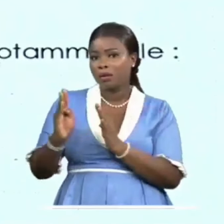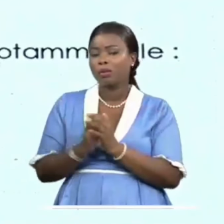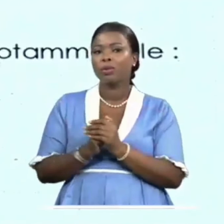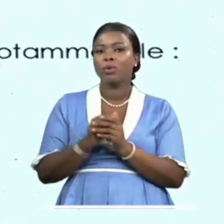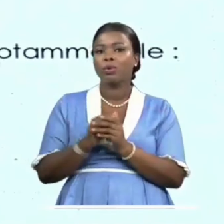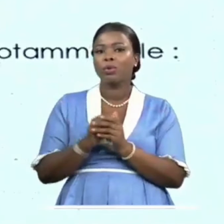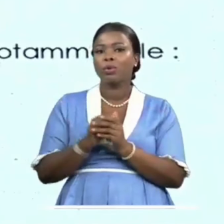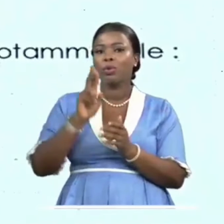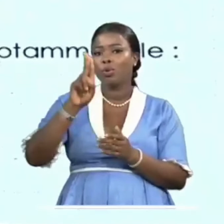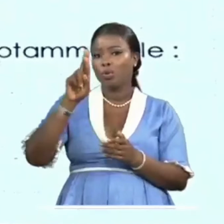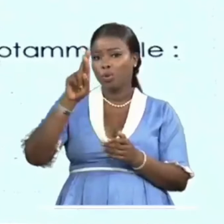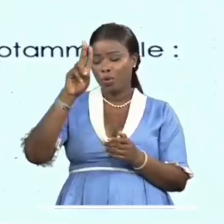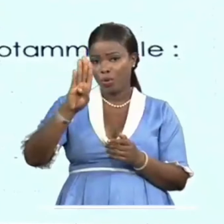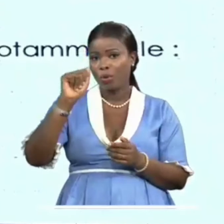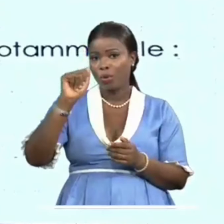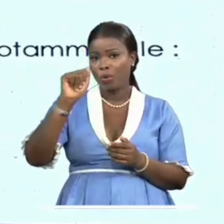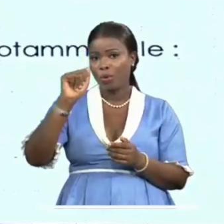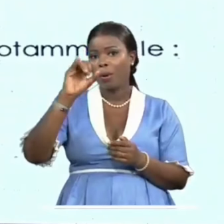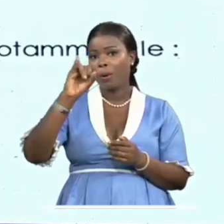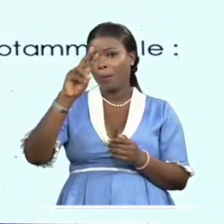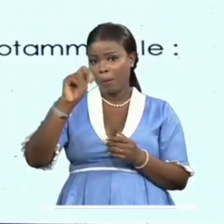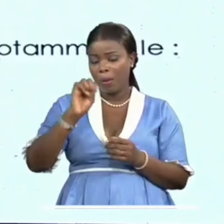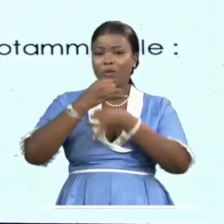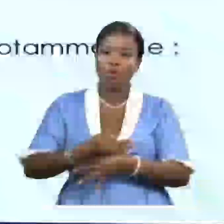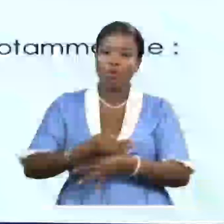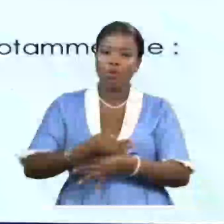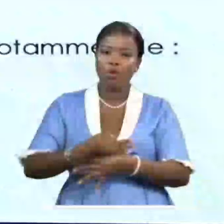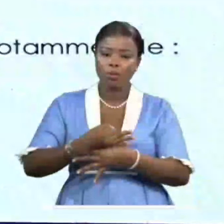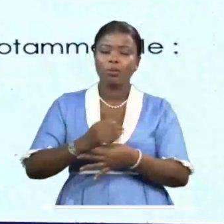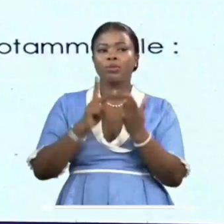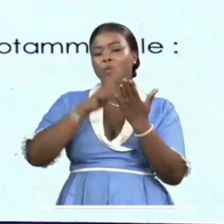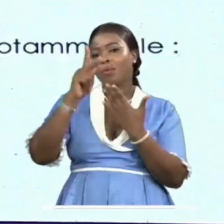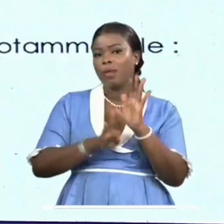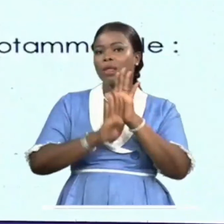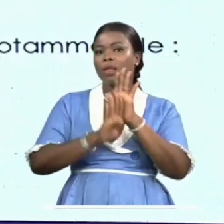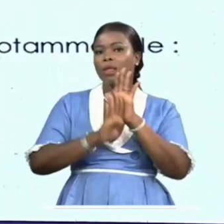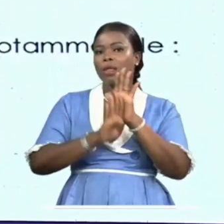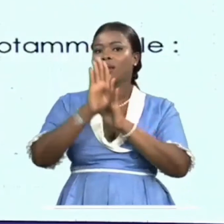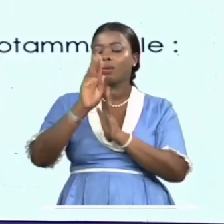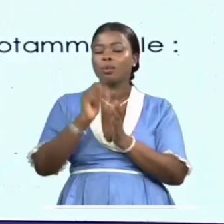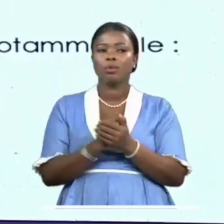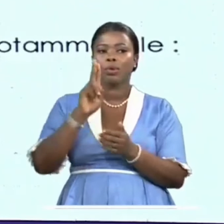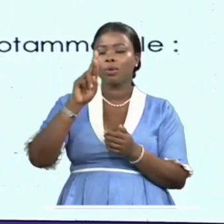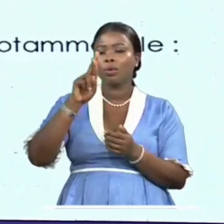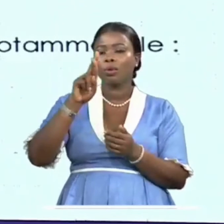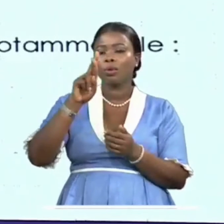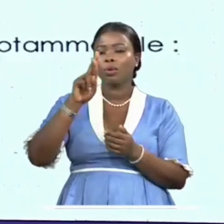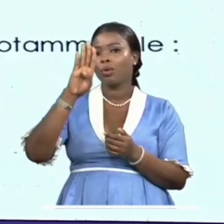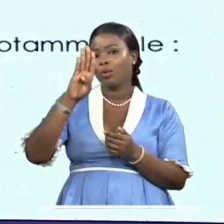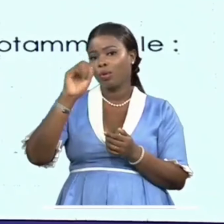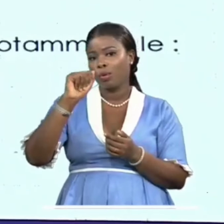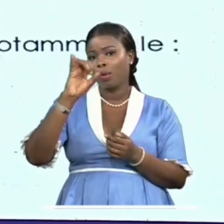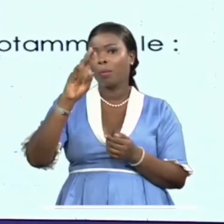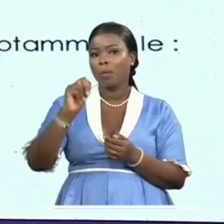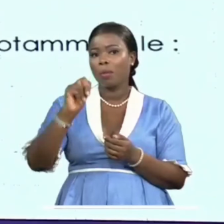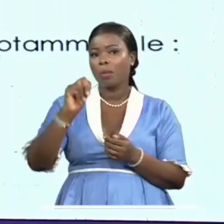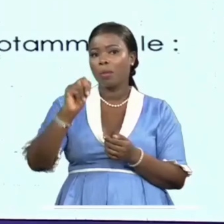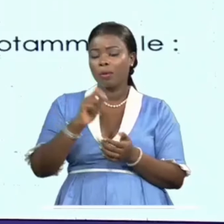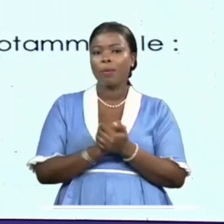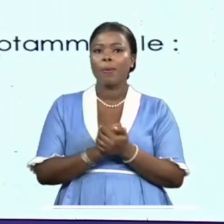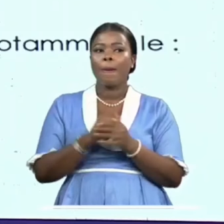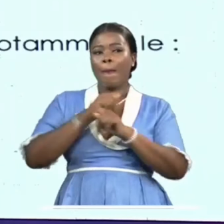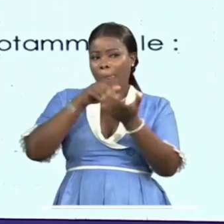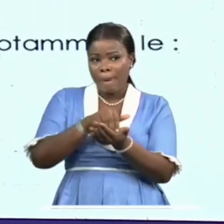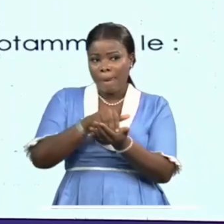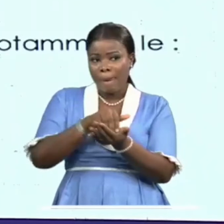des risques c'est fondamental et un programme d'aménagement et le développement urbain durable du littoral qui est très fragile il y a un ensemble